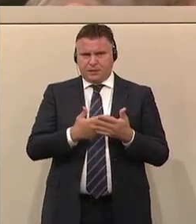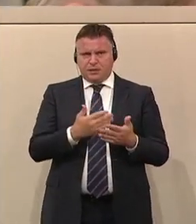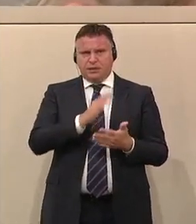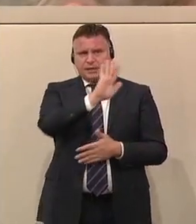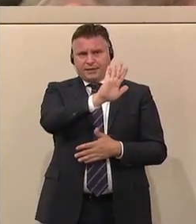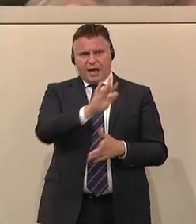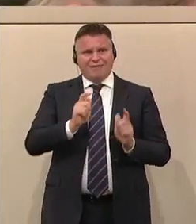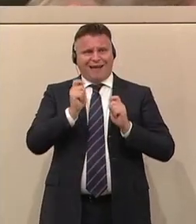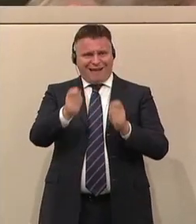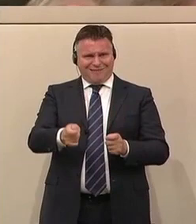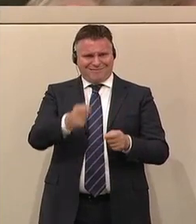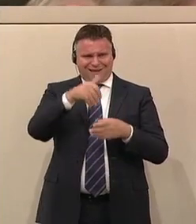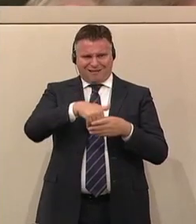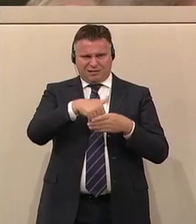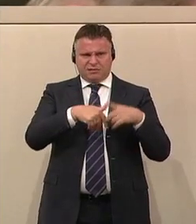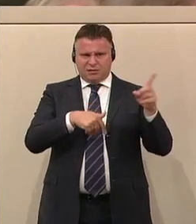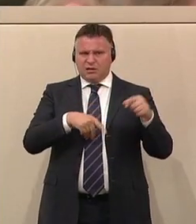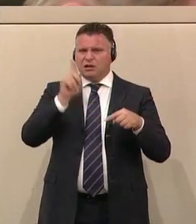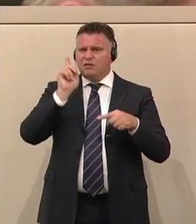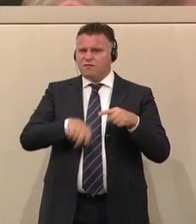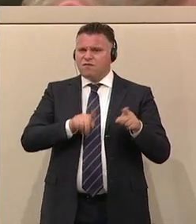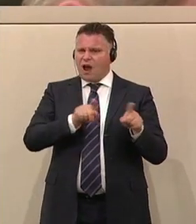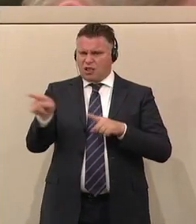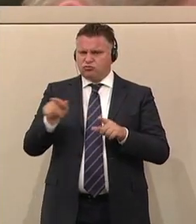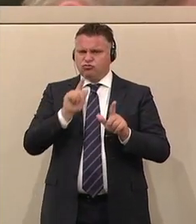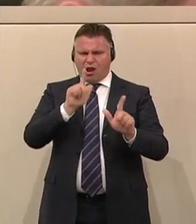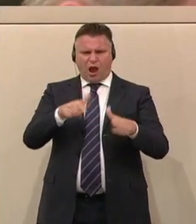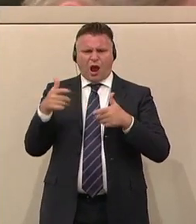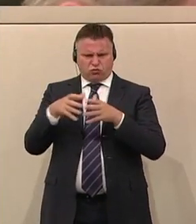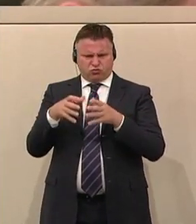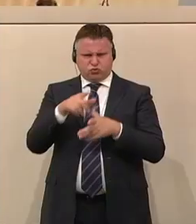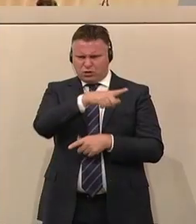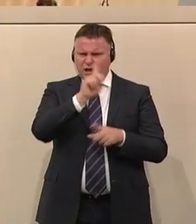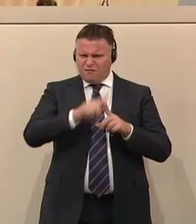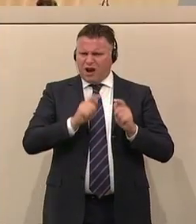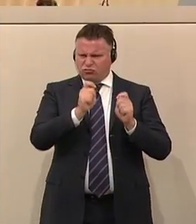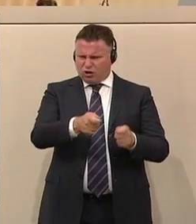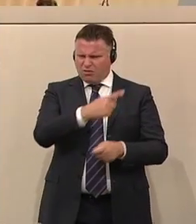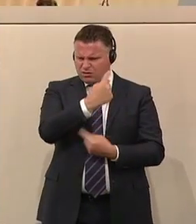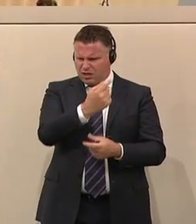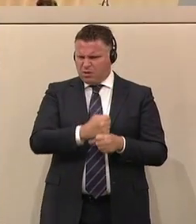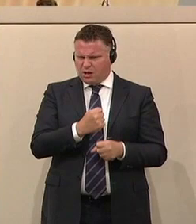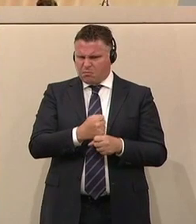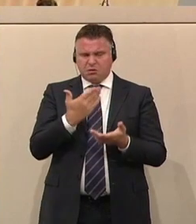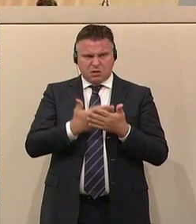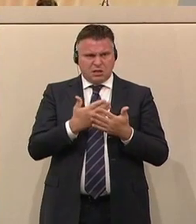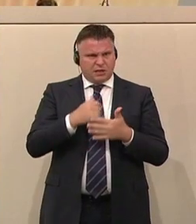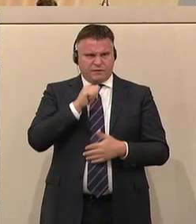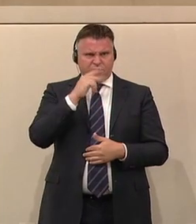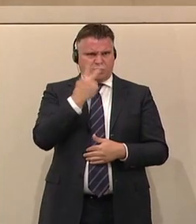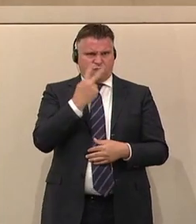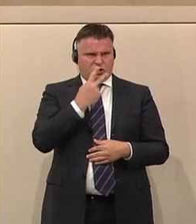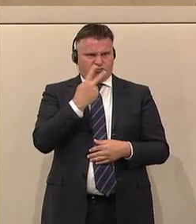Ihrem Antrag, abgesehen davon, dass Sie den in den falschen Ausschuss eingebracht haben, was ich inhaltlich nicht verstehe, dass Sie jetzt